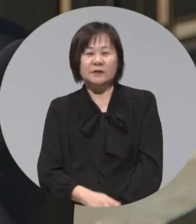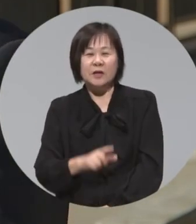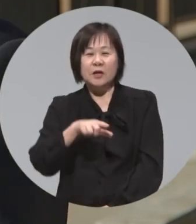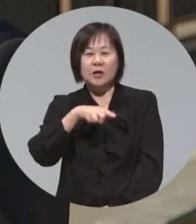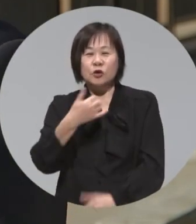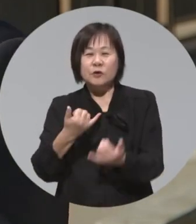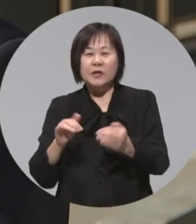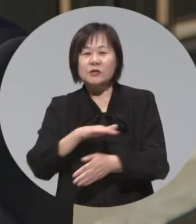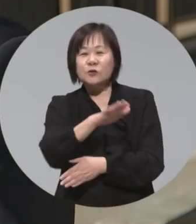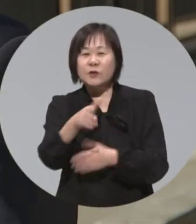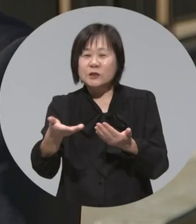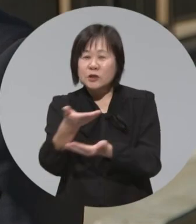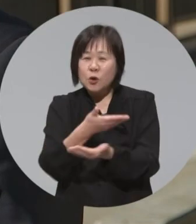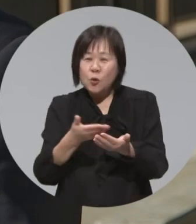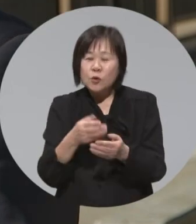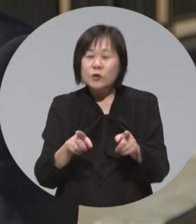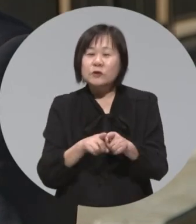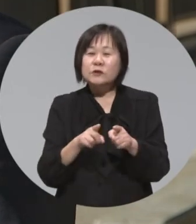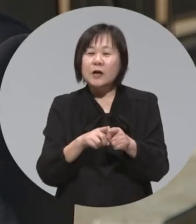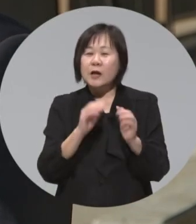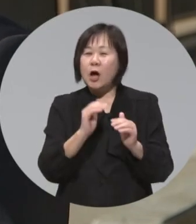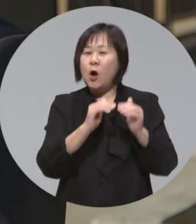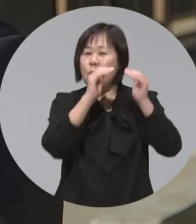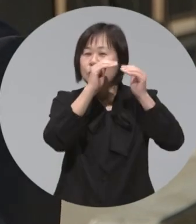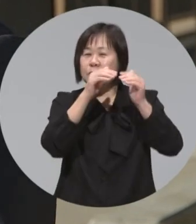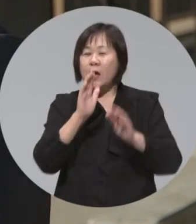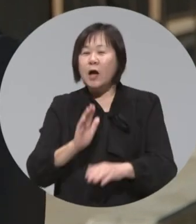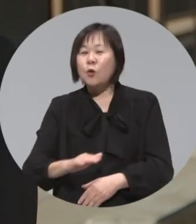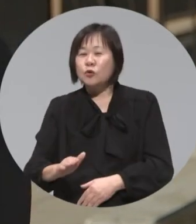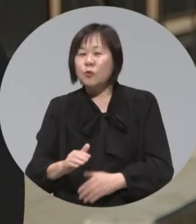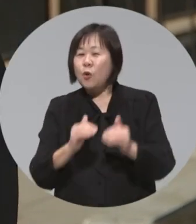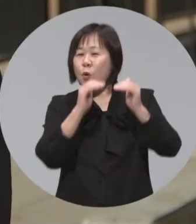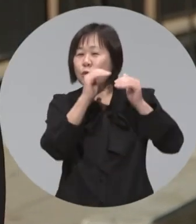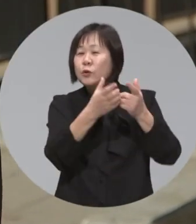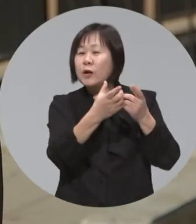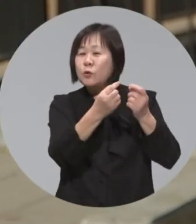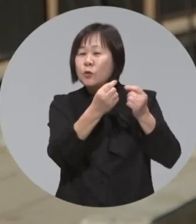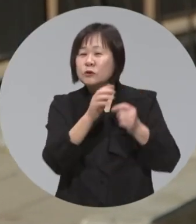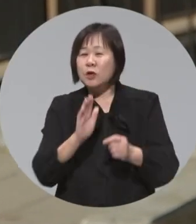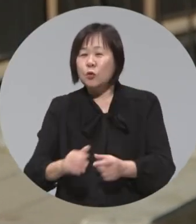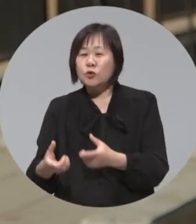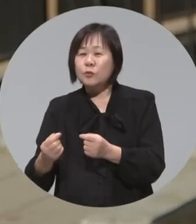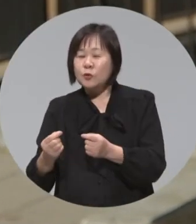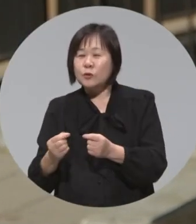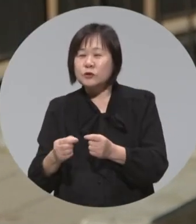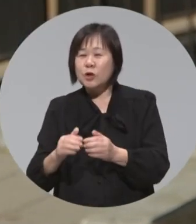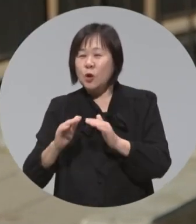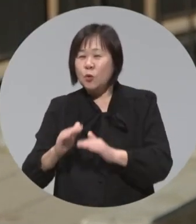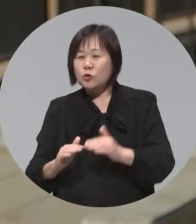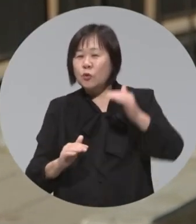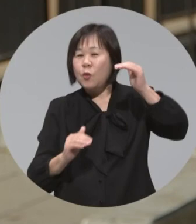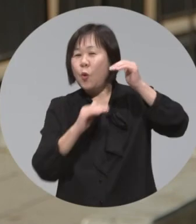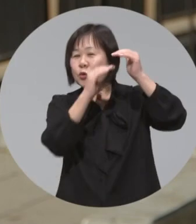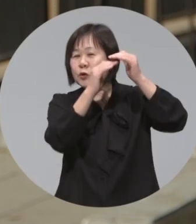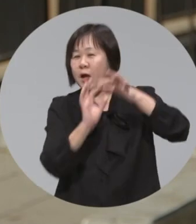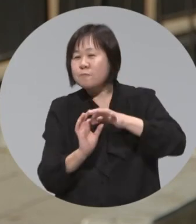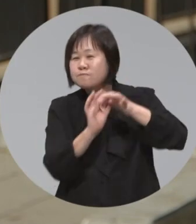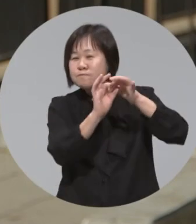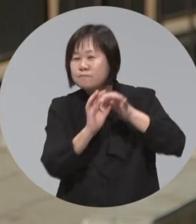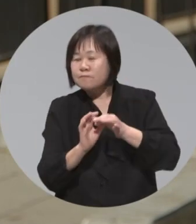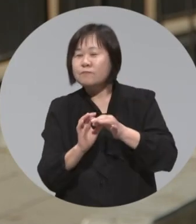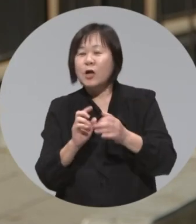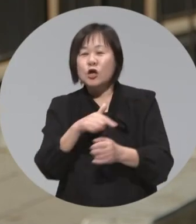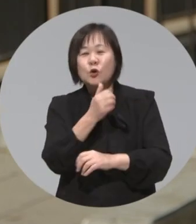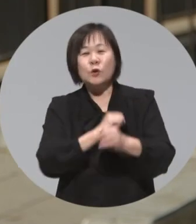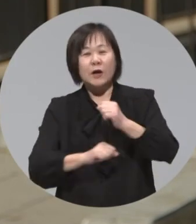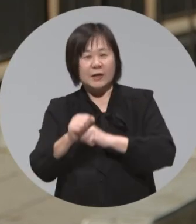たちが交流をしながら、大人も子どもも、大人同士、子ども同士、子どもと大人というふうにして、いろんな